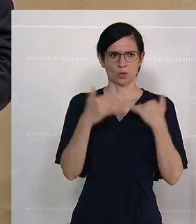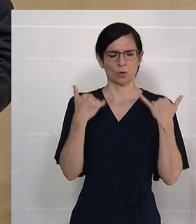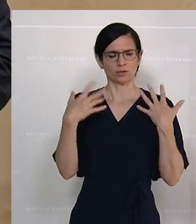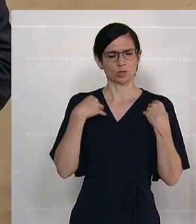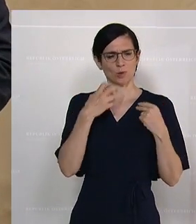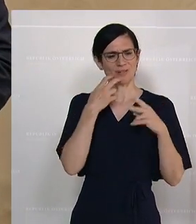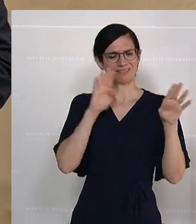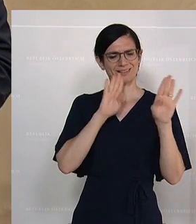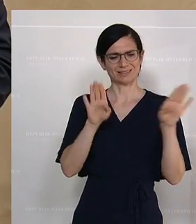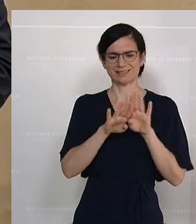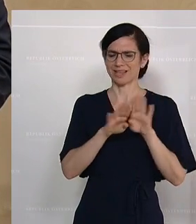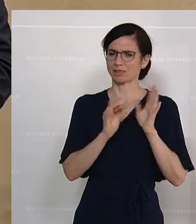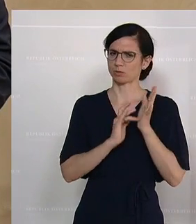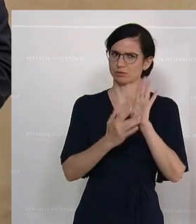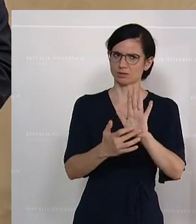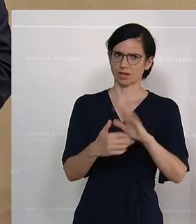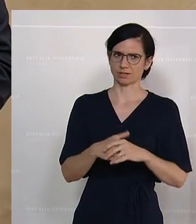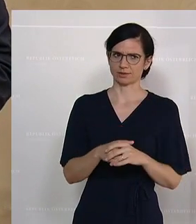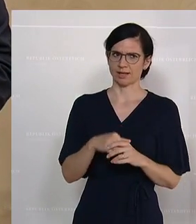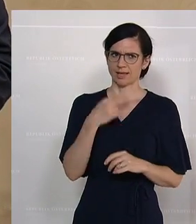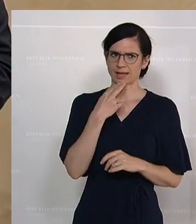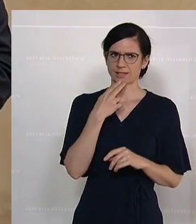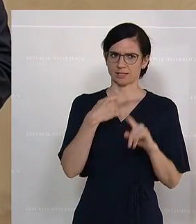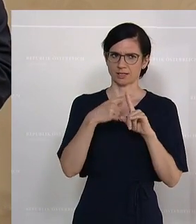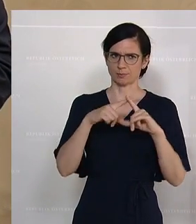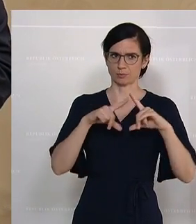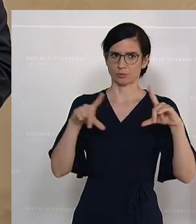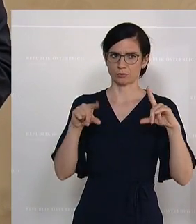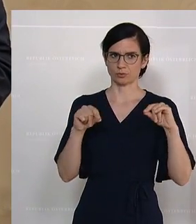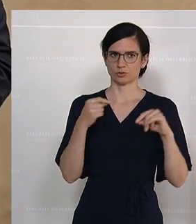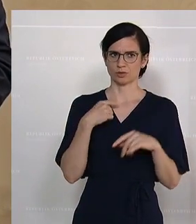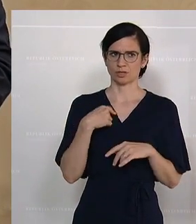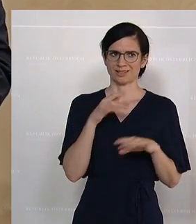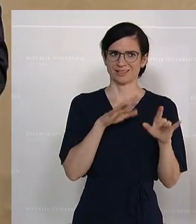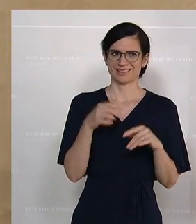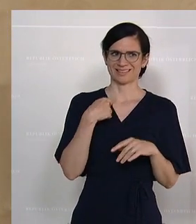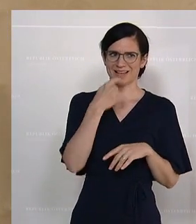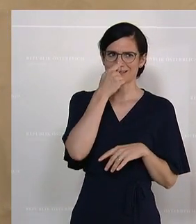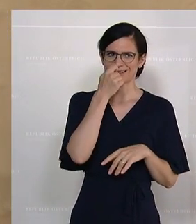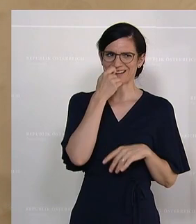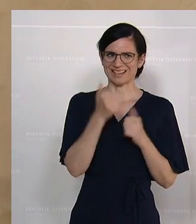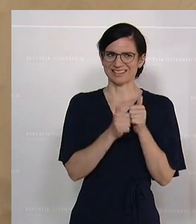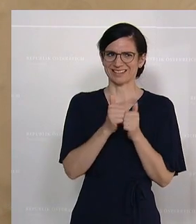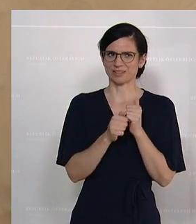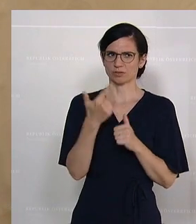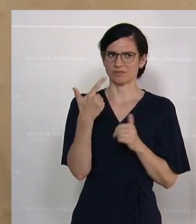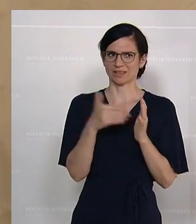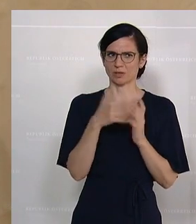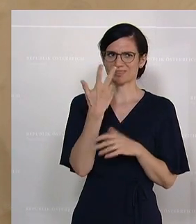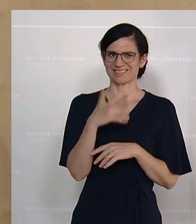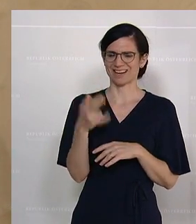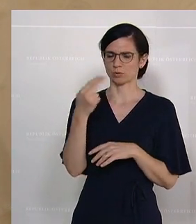in der vorlegen energie bonus 150 euro gasrechnung 2300 euro